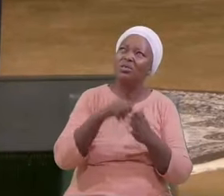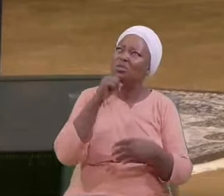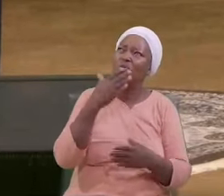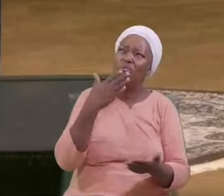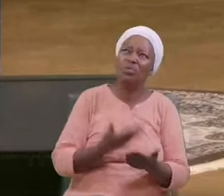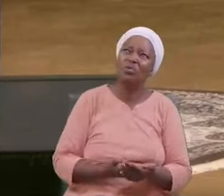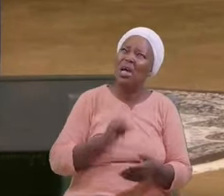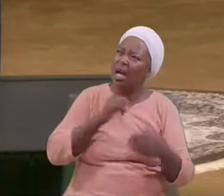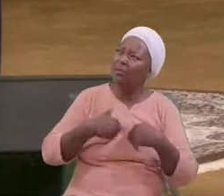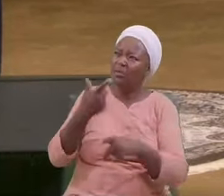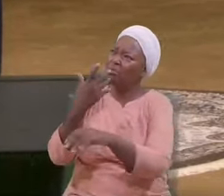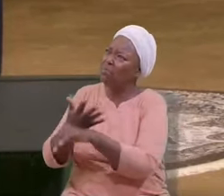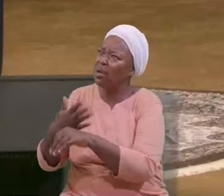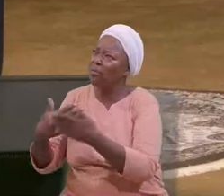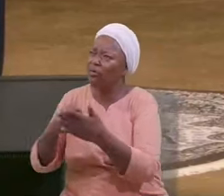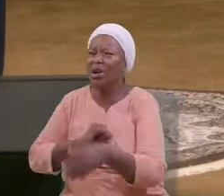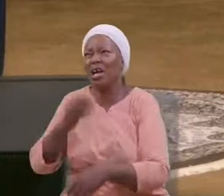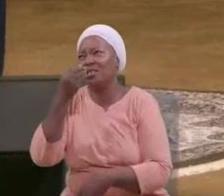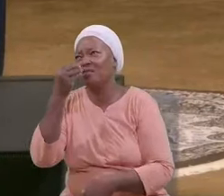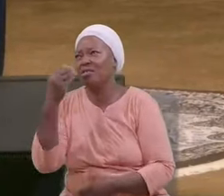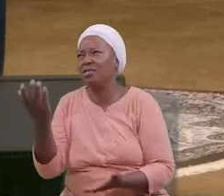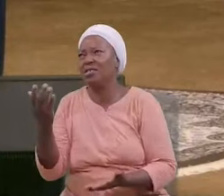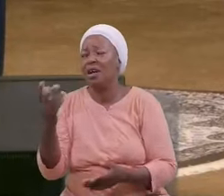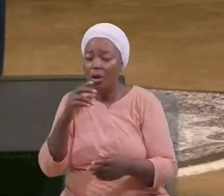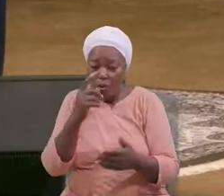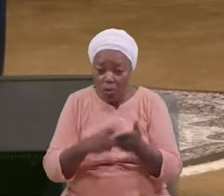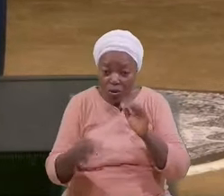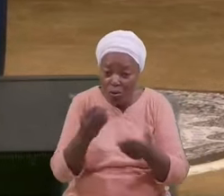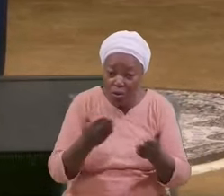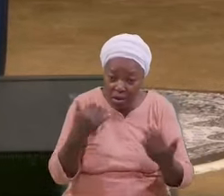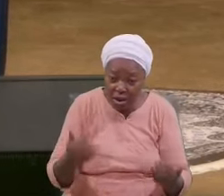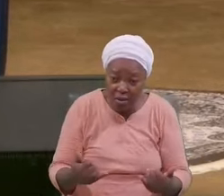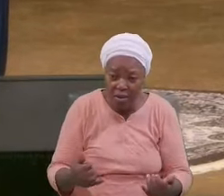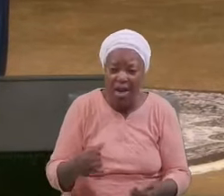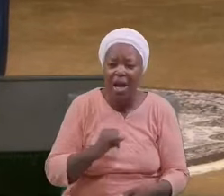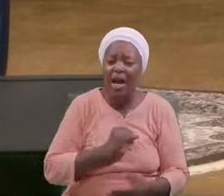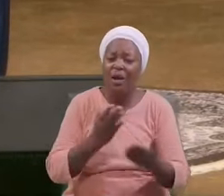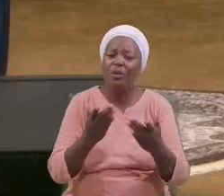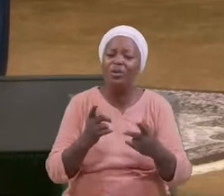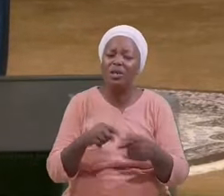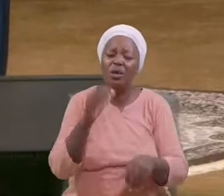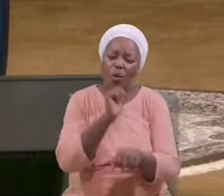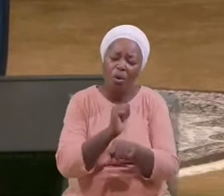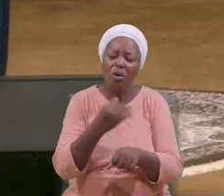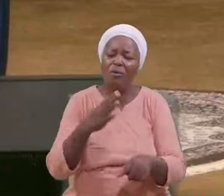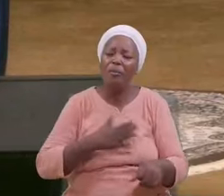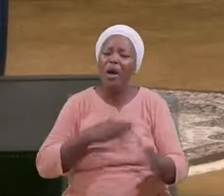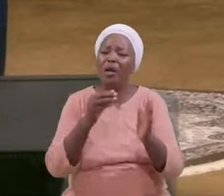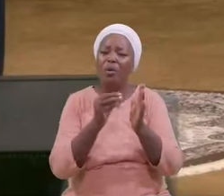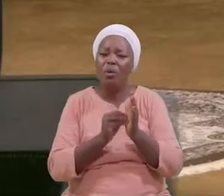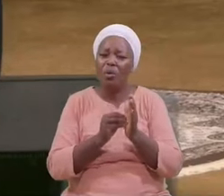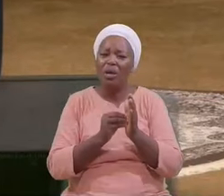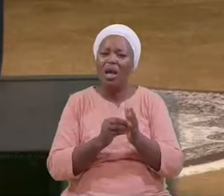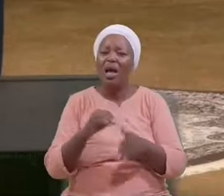Je dois commander avant de manger. Que veux-tu? Je veux un boulot pour moi-même. Je